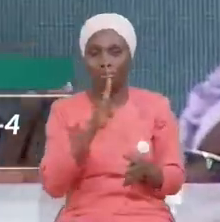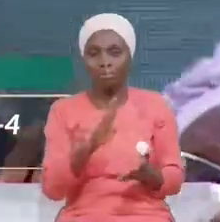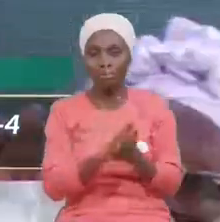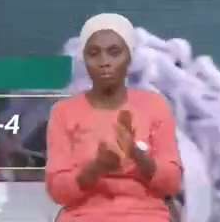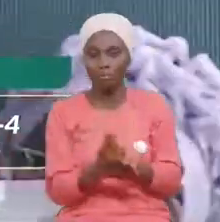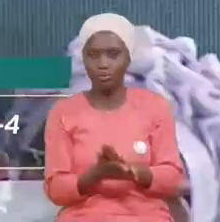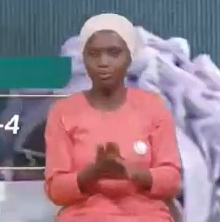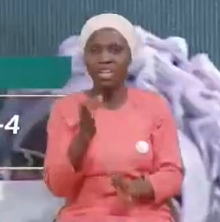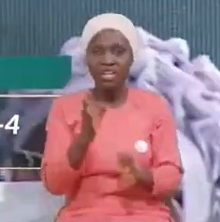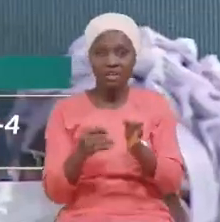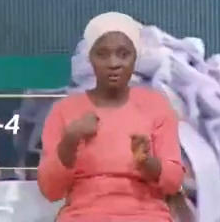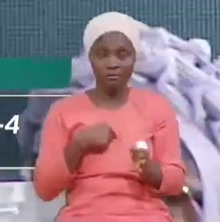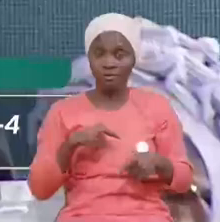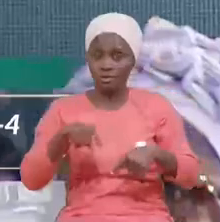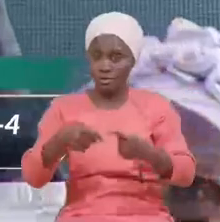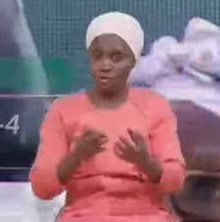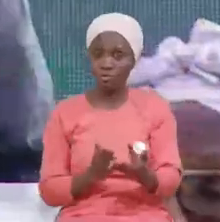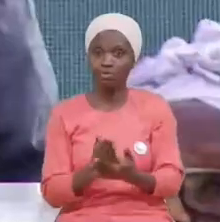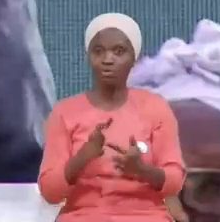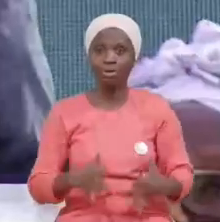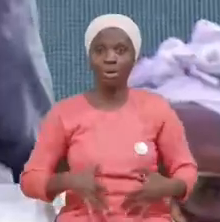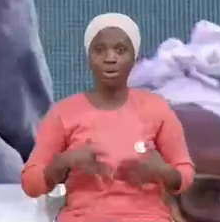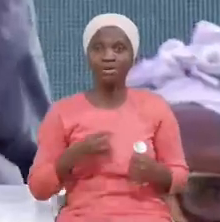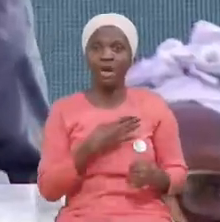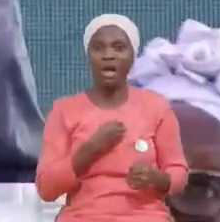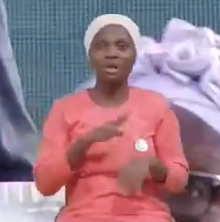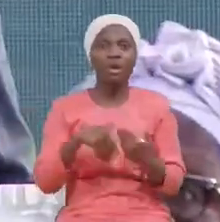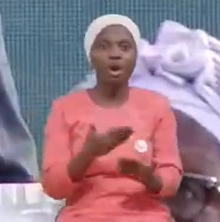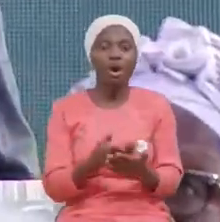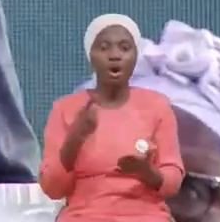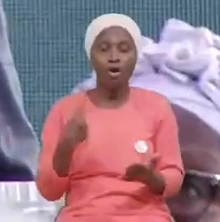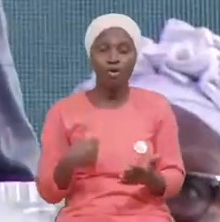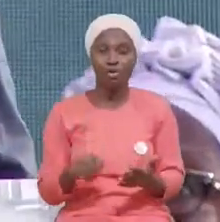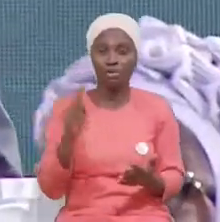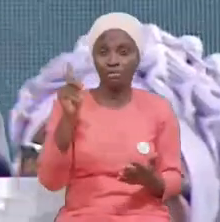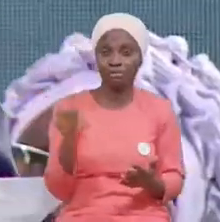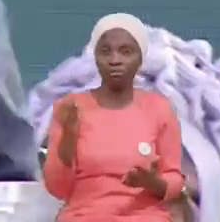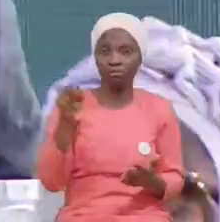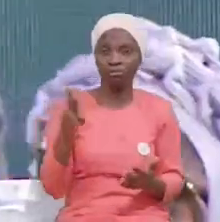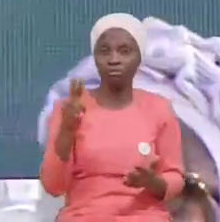si nous parcourons la vie et toute la vérité que je veux,